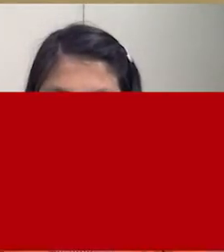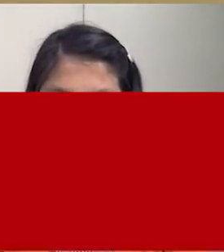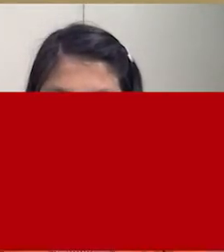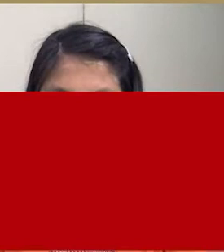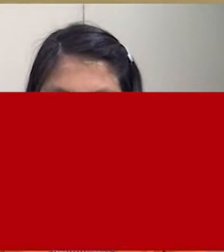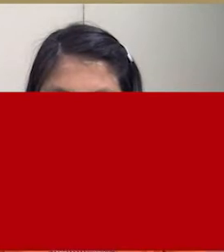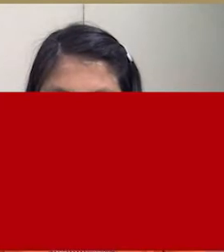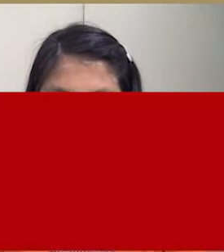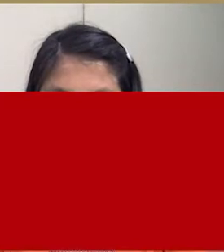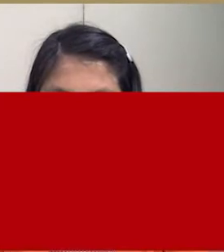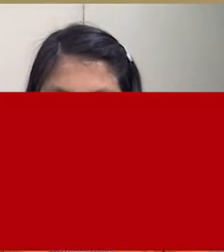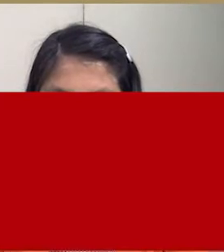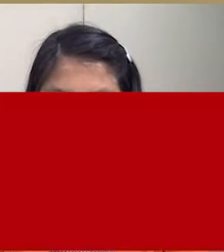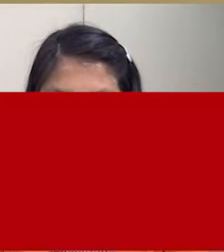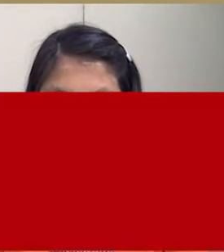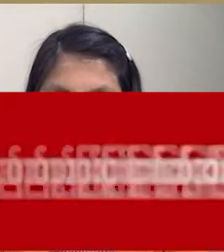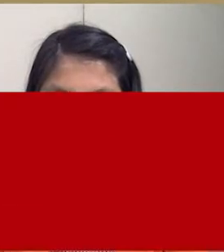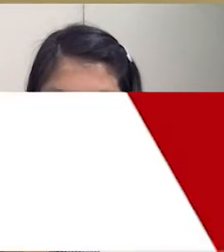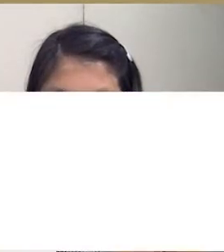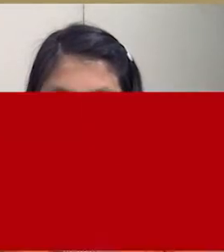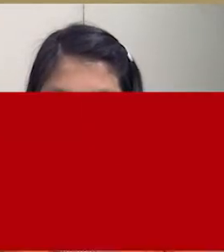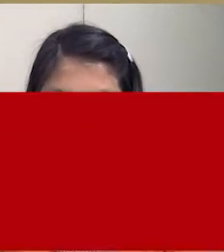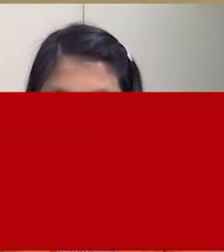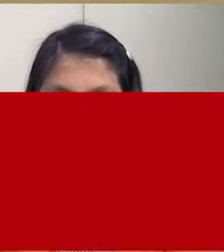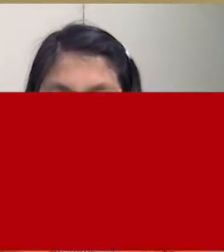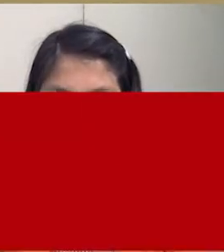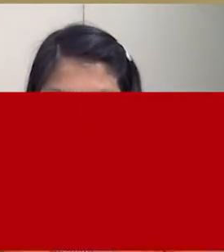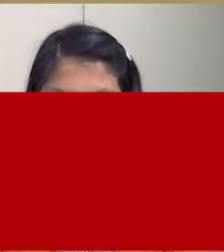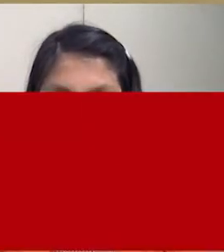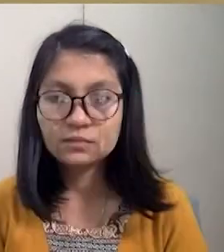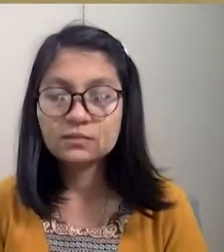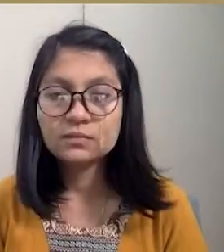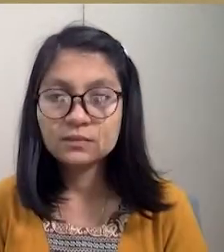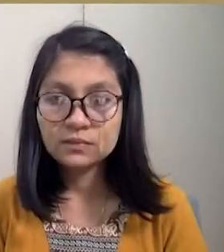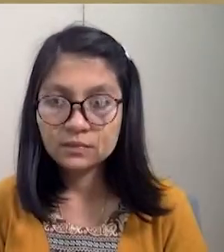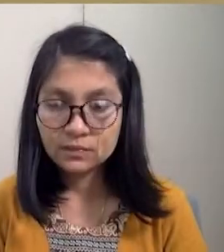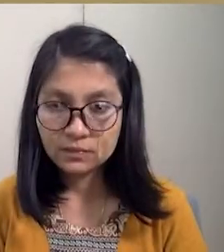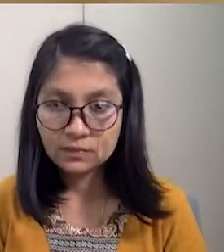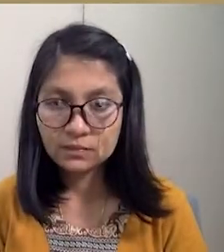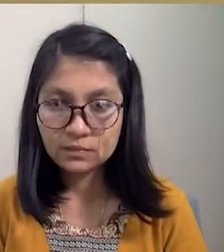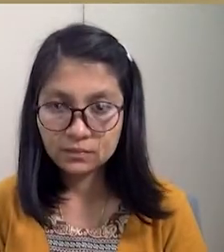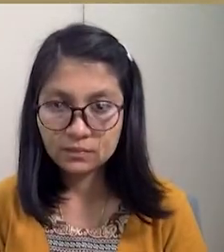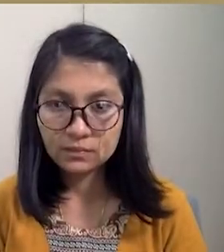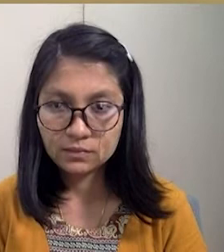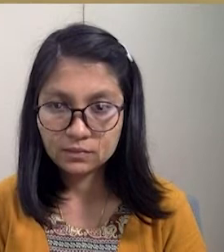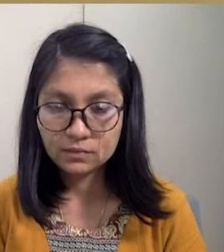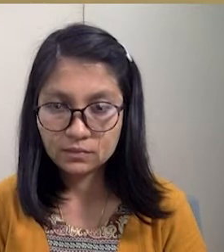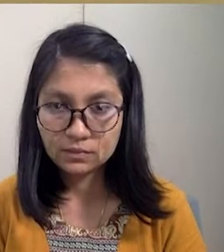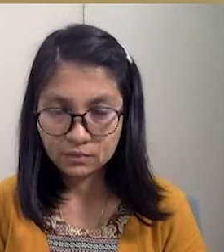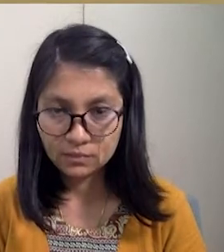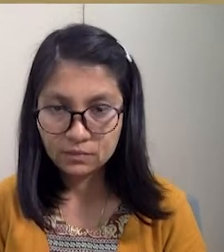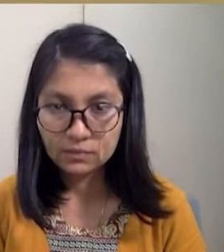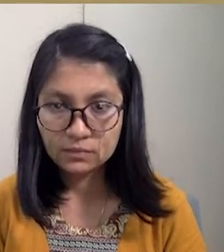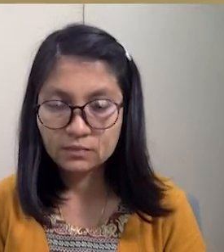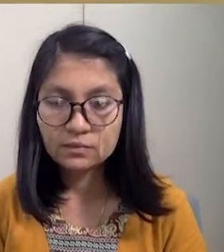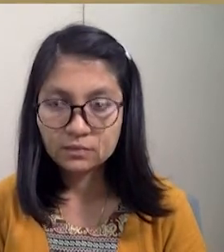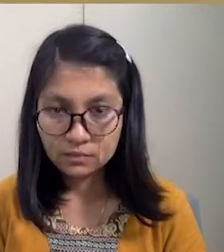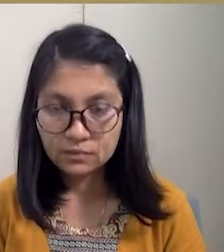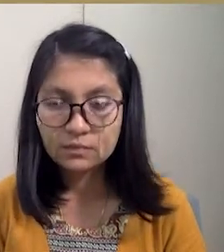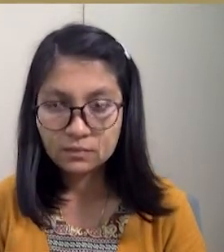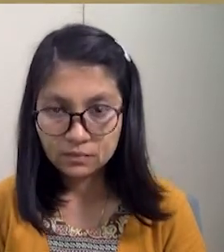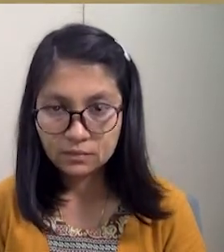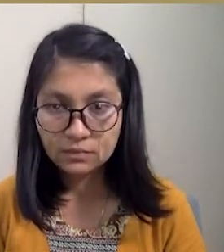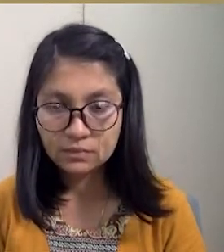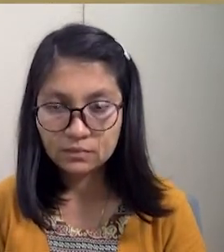ခုသွားရမယ်ဆိုလို့ရှိရင်ရေမောင်းလိုက်စီလို့ပေါ့တော့မရှိကြတဲ့အခါကျတော့ကျန်းမာရေးဖြစ်လို့သွားပြီးတော့ဟလာဝန်ဆောင်မှုယူမယ်ဆိုလို့ရှိရင်ခက်